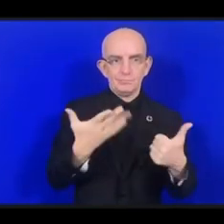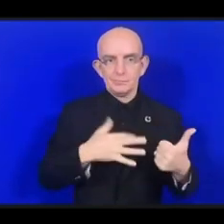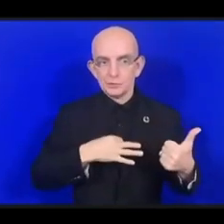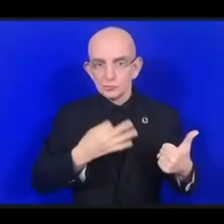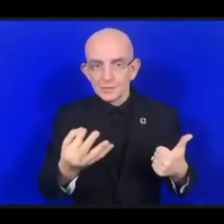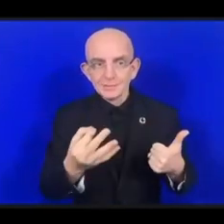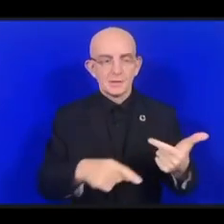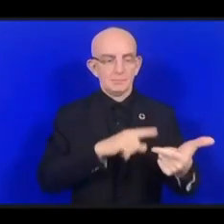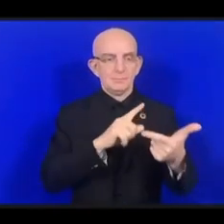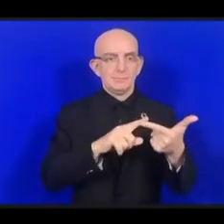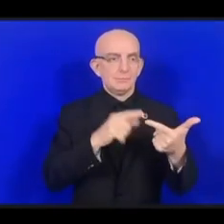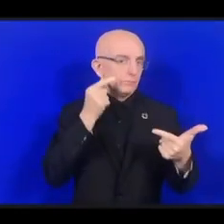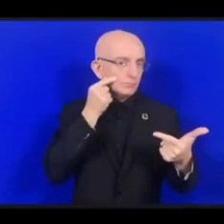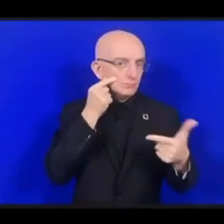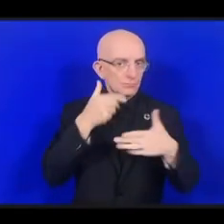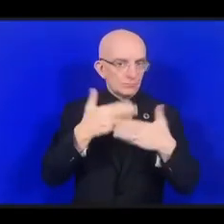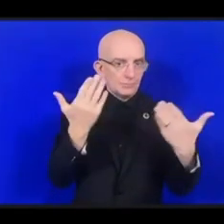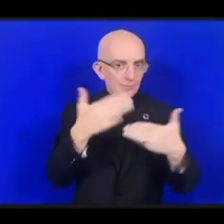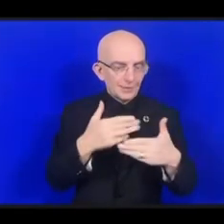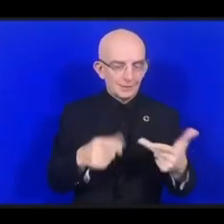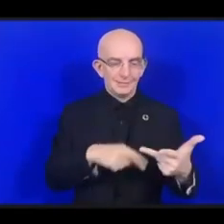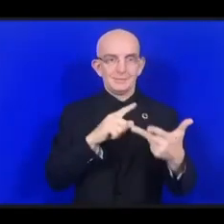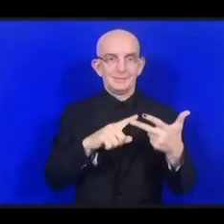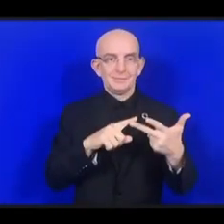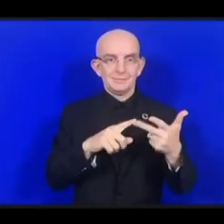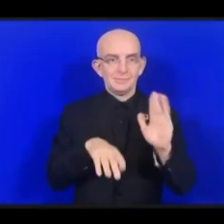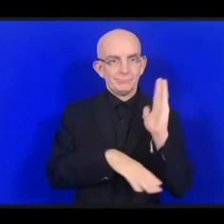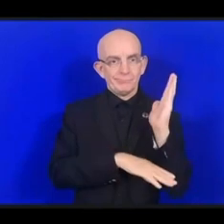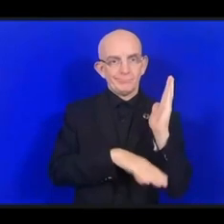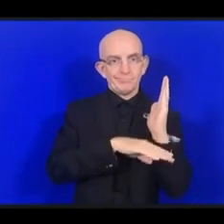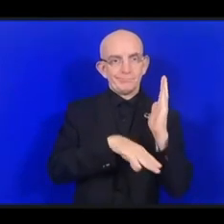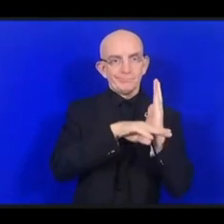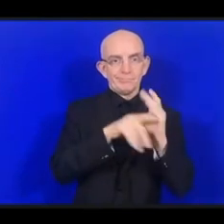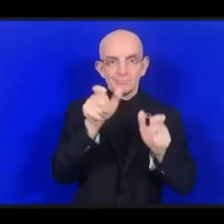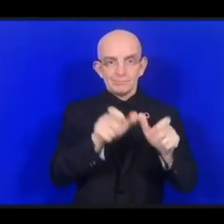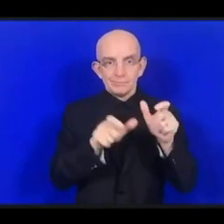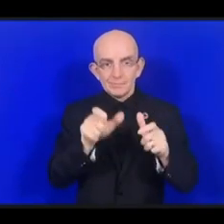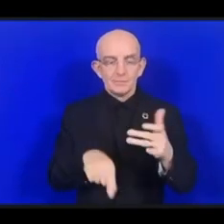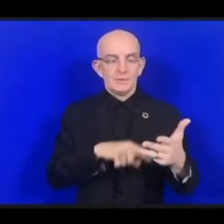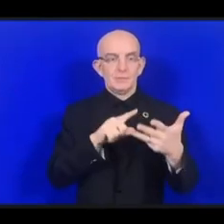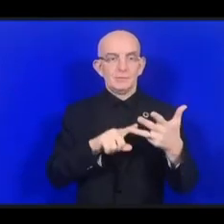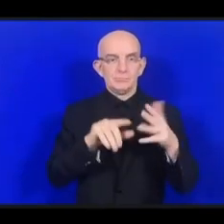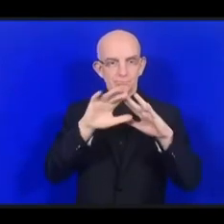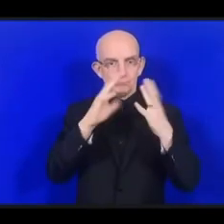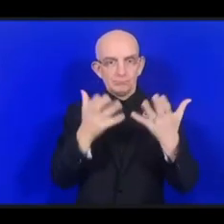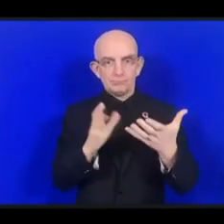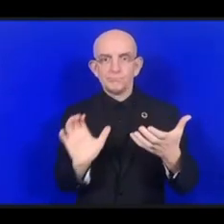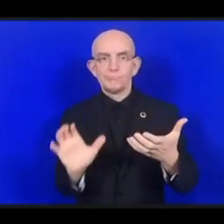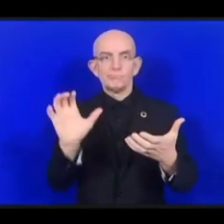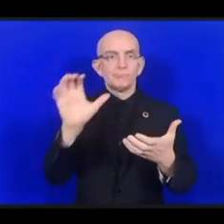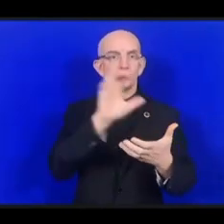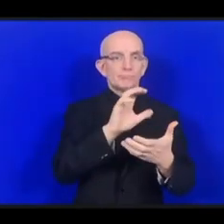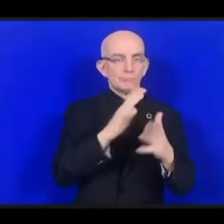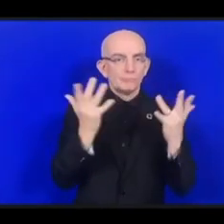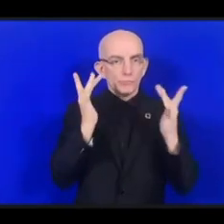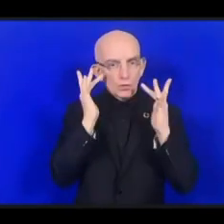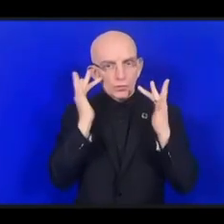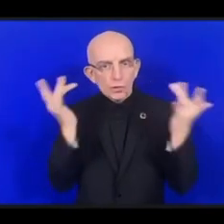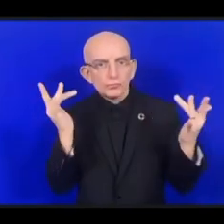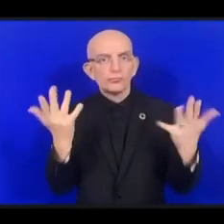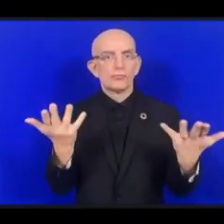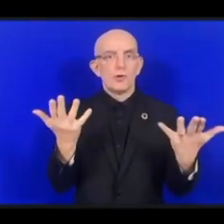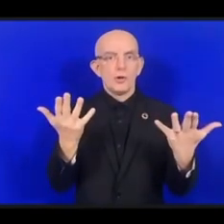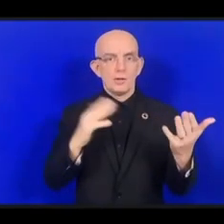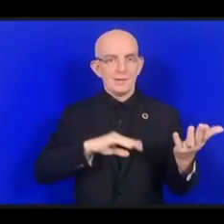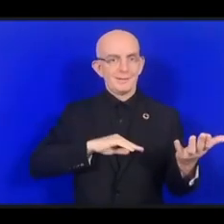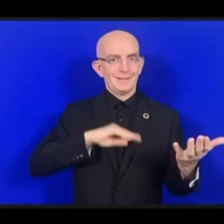就能够把不同的视角汇聚在一起，因为呢，这也是互联网治理的最宝贵的财富，